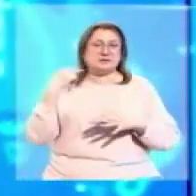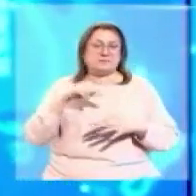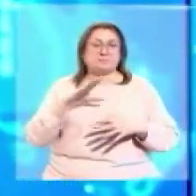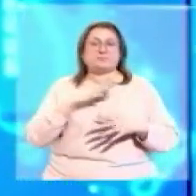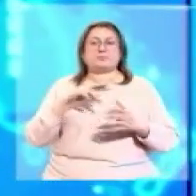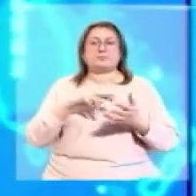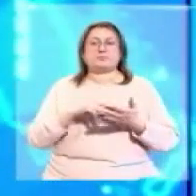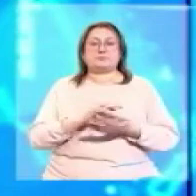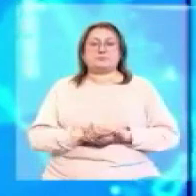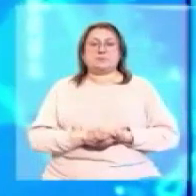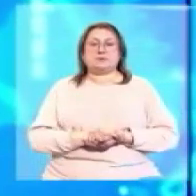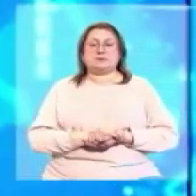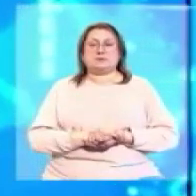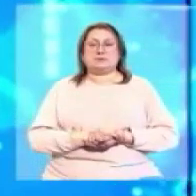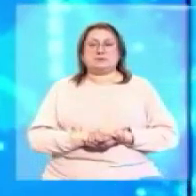разработан план.